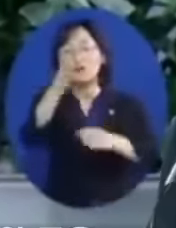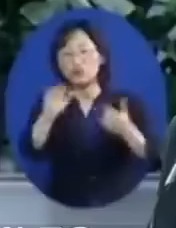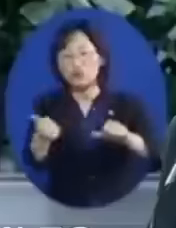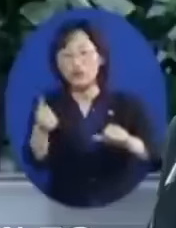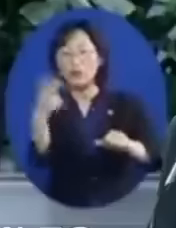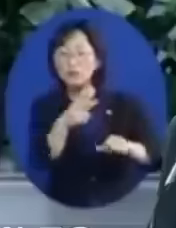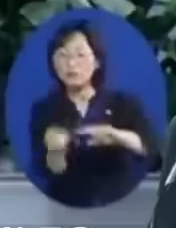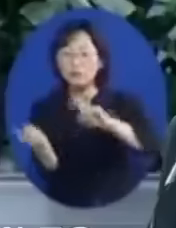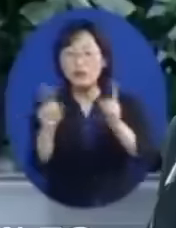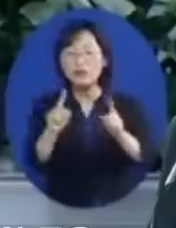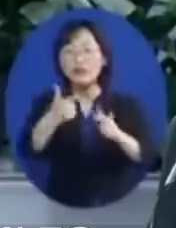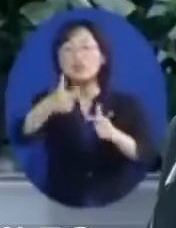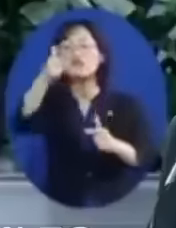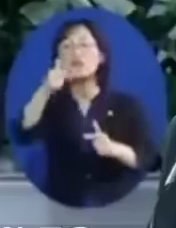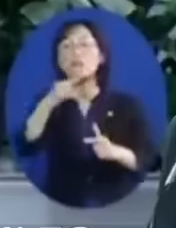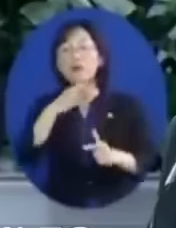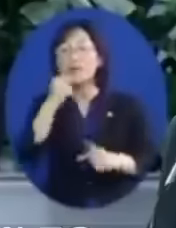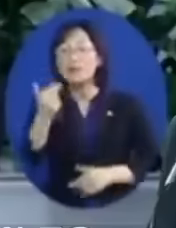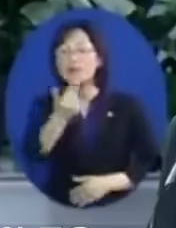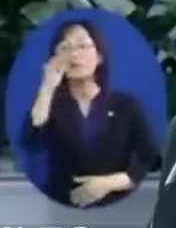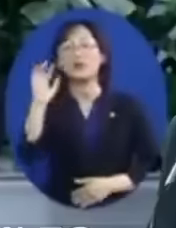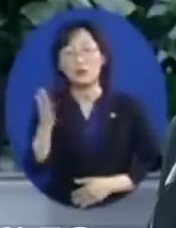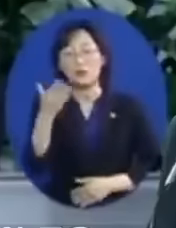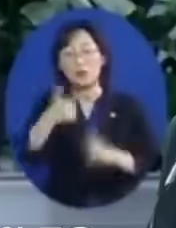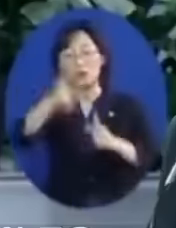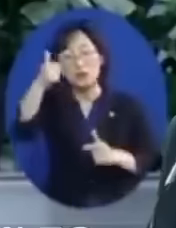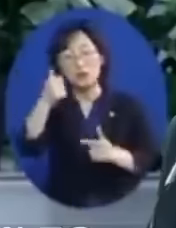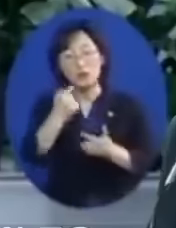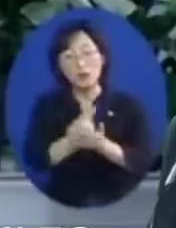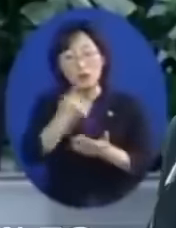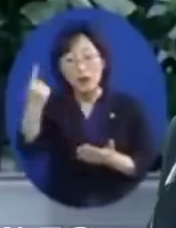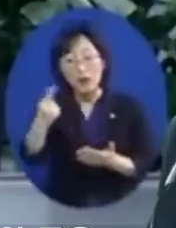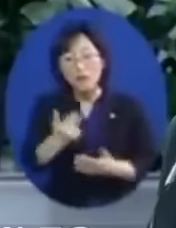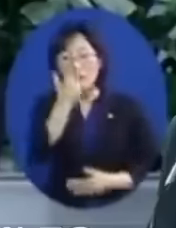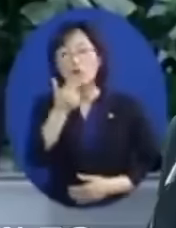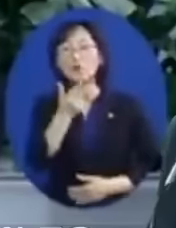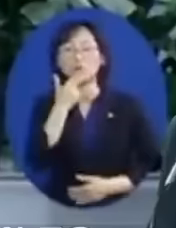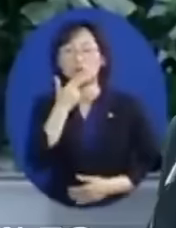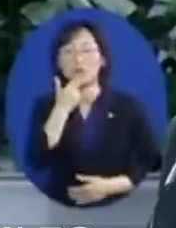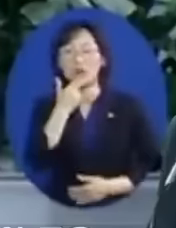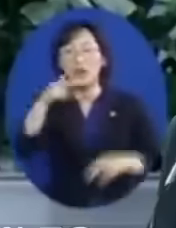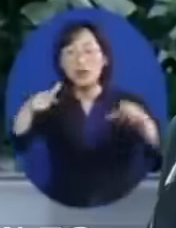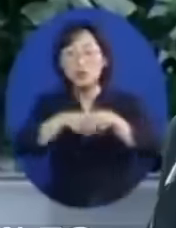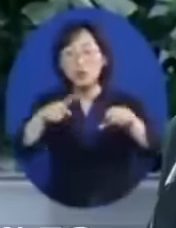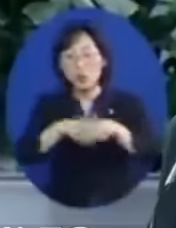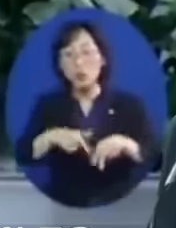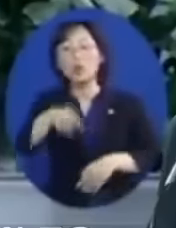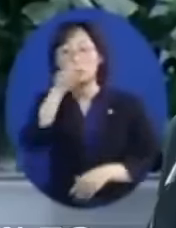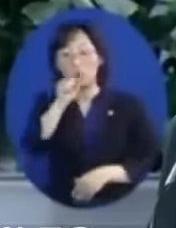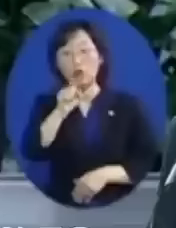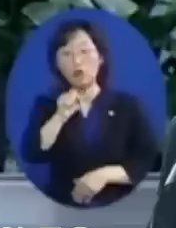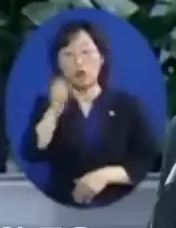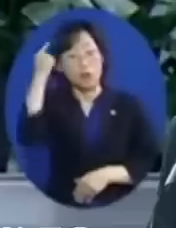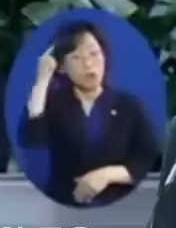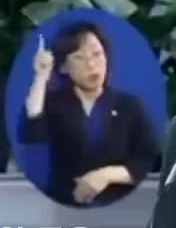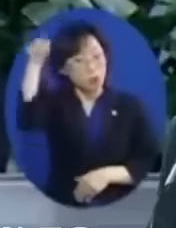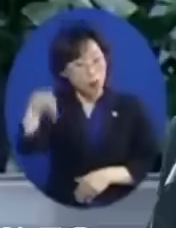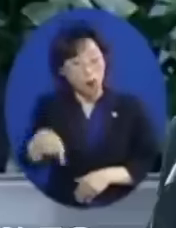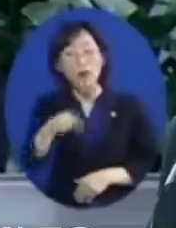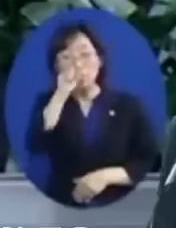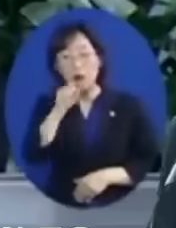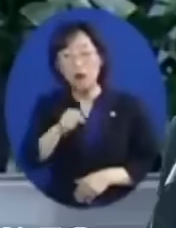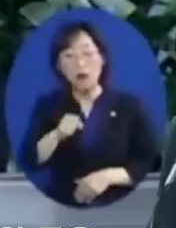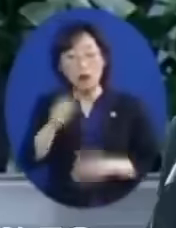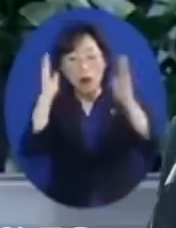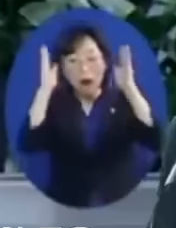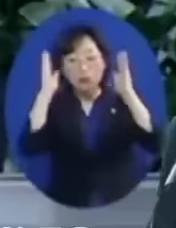부활하신 예수님만이 생명이 되지, 예수님 떠나서는 생명이 없습니다. 종교 좋지요, 철학 좋지요,